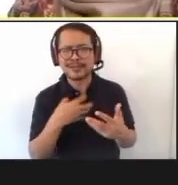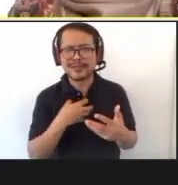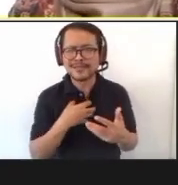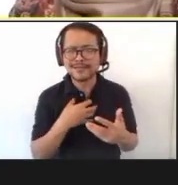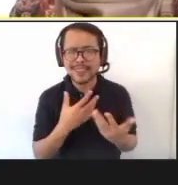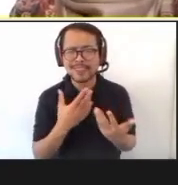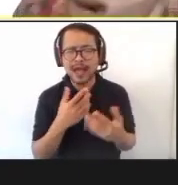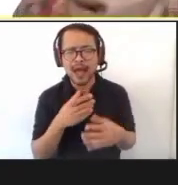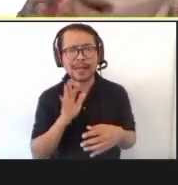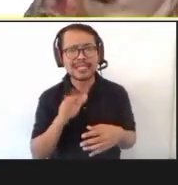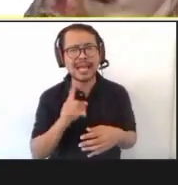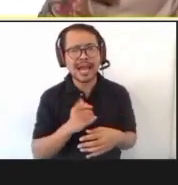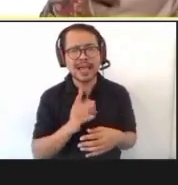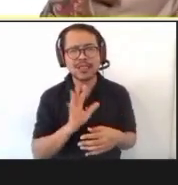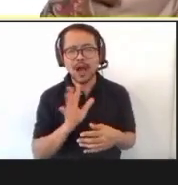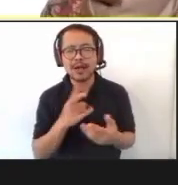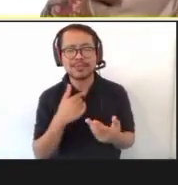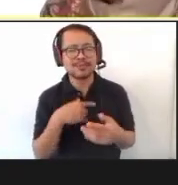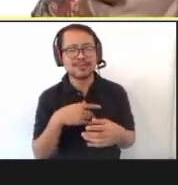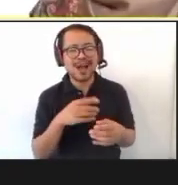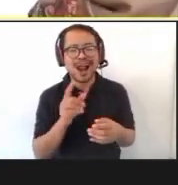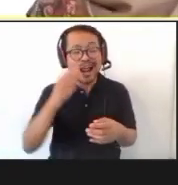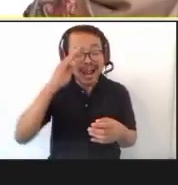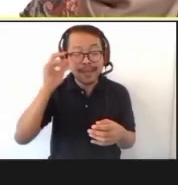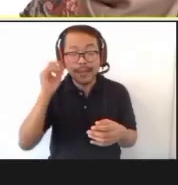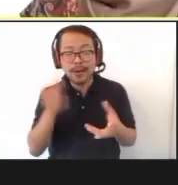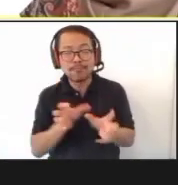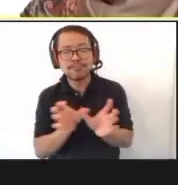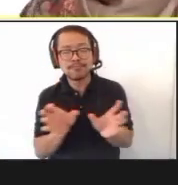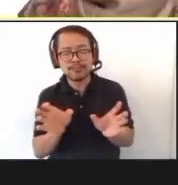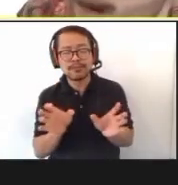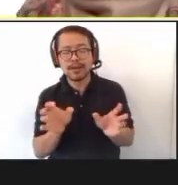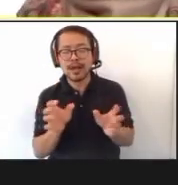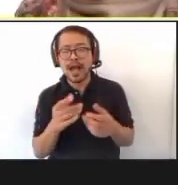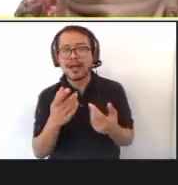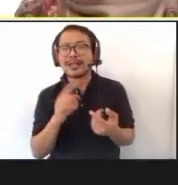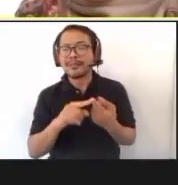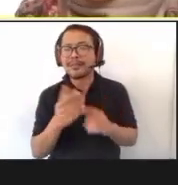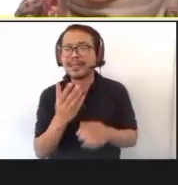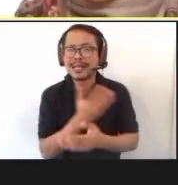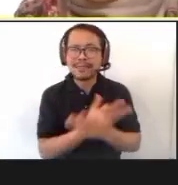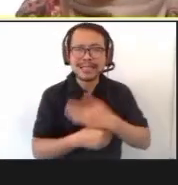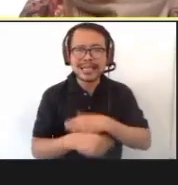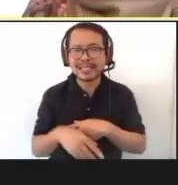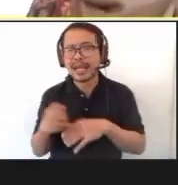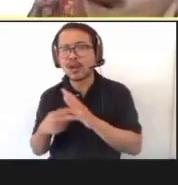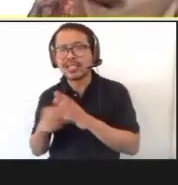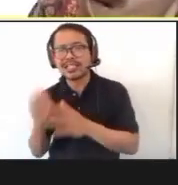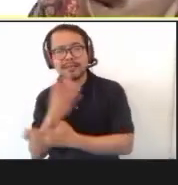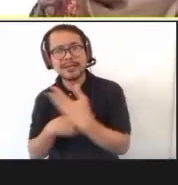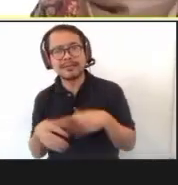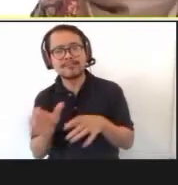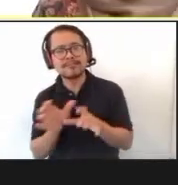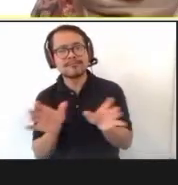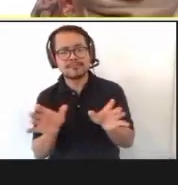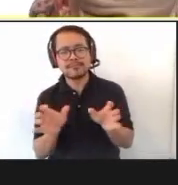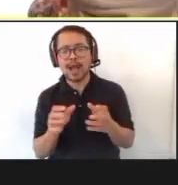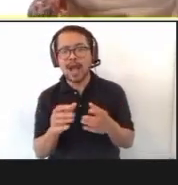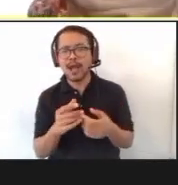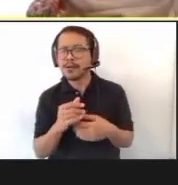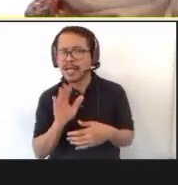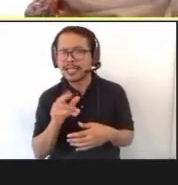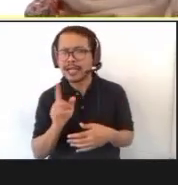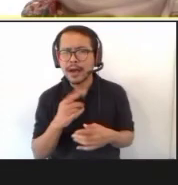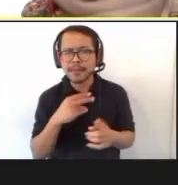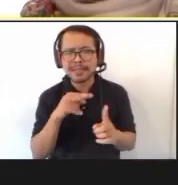itu membedakan laki-laki dan perempuan, teman-teman yang disabilitas dengan yang tidak disabilitas misalnya itu. Ada enggak pandangan, oh